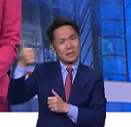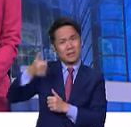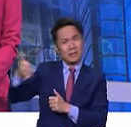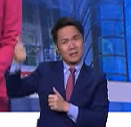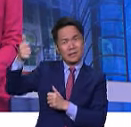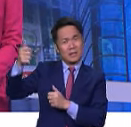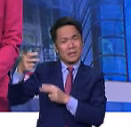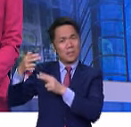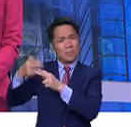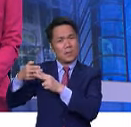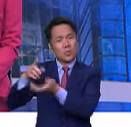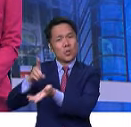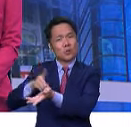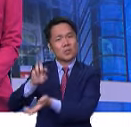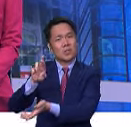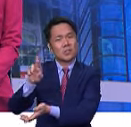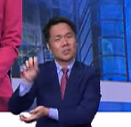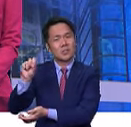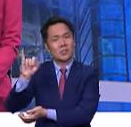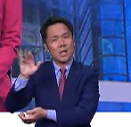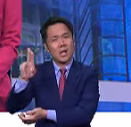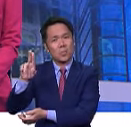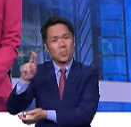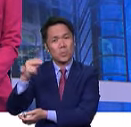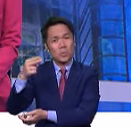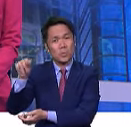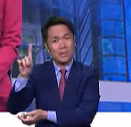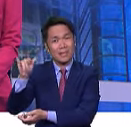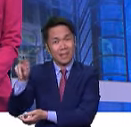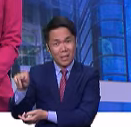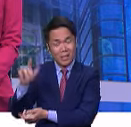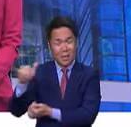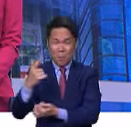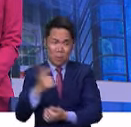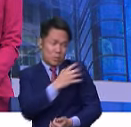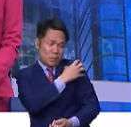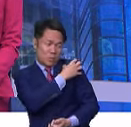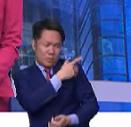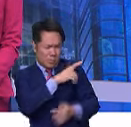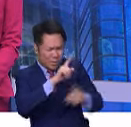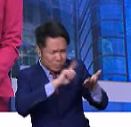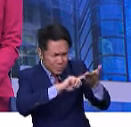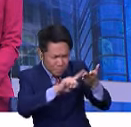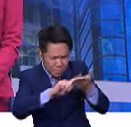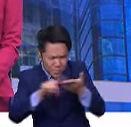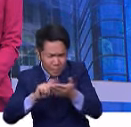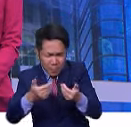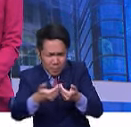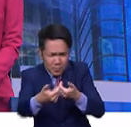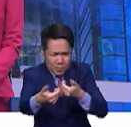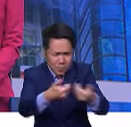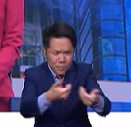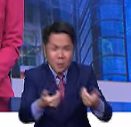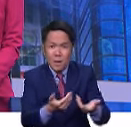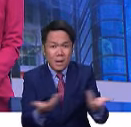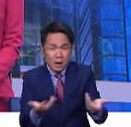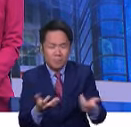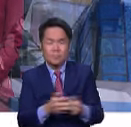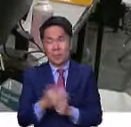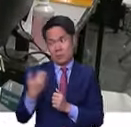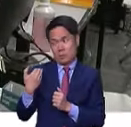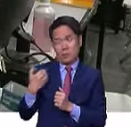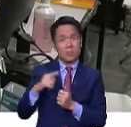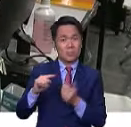Shahabuddin Ibrahim, pengasingan itu bagi memudahkan petugas melakukan pengawasan yang lebih baik kepada pesakit. Pada